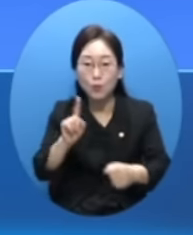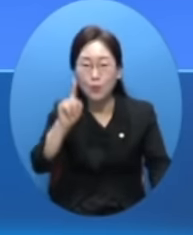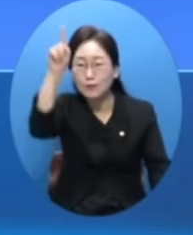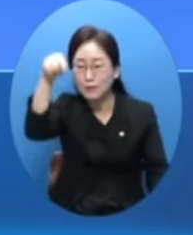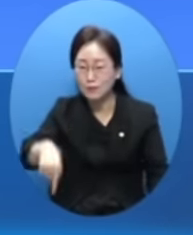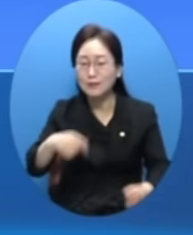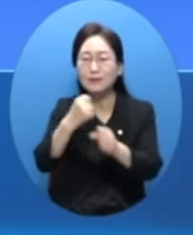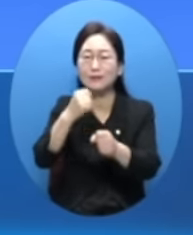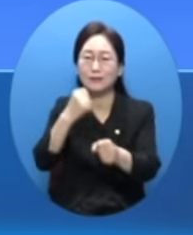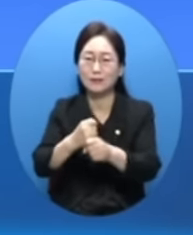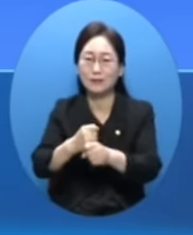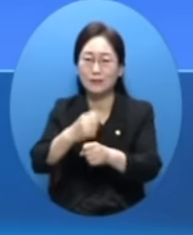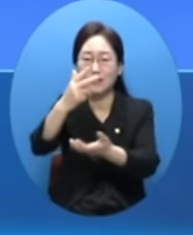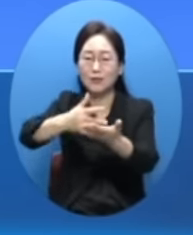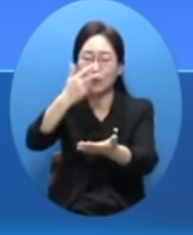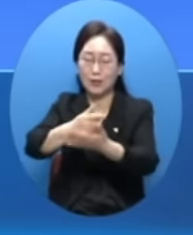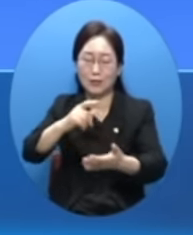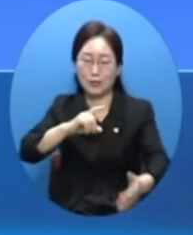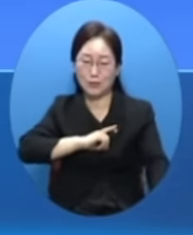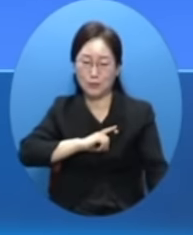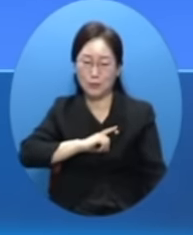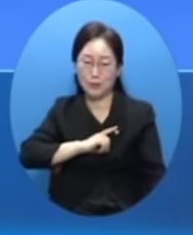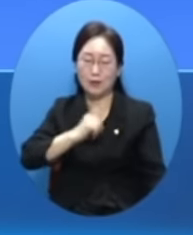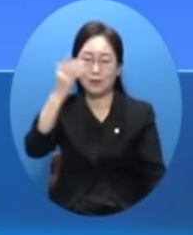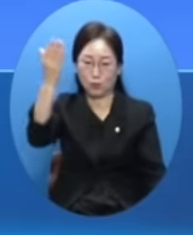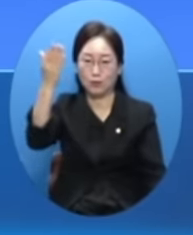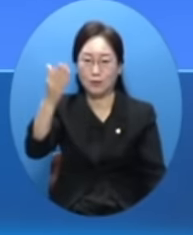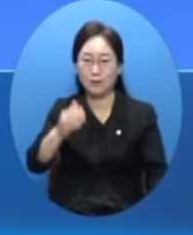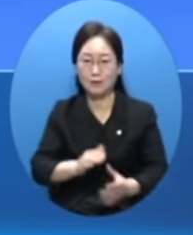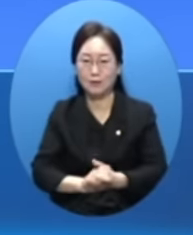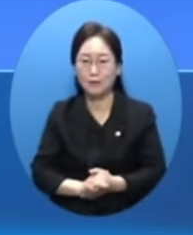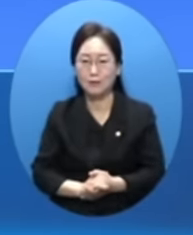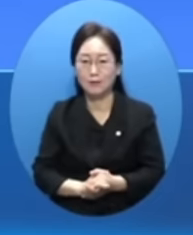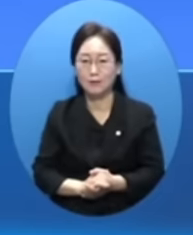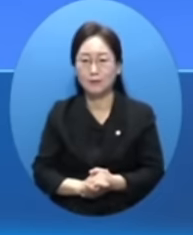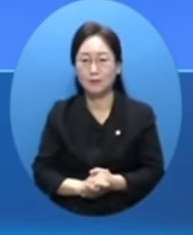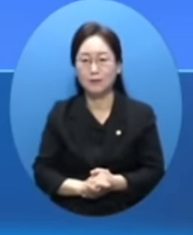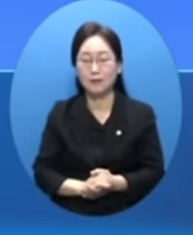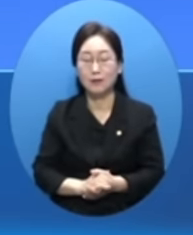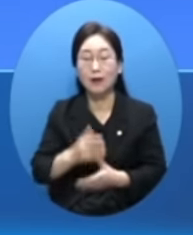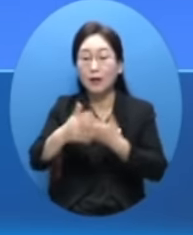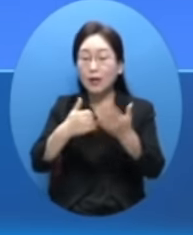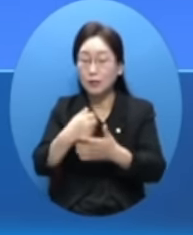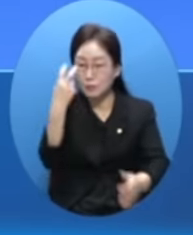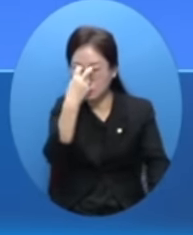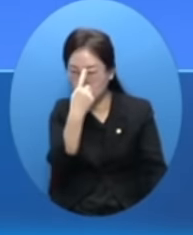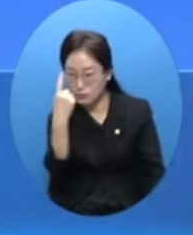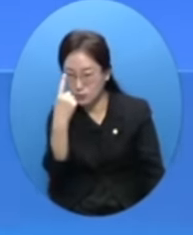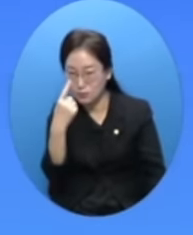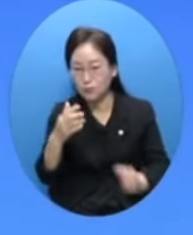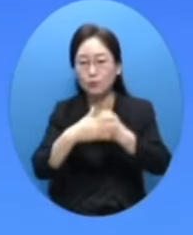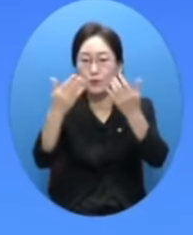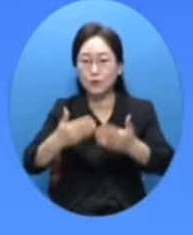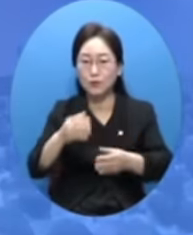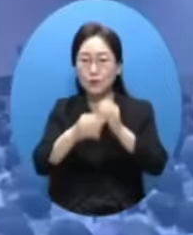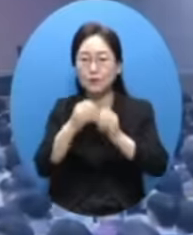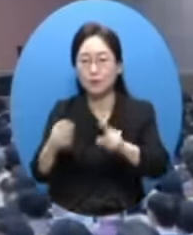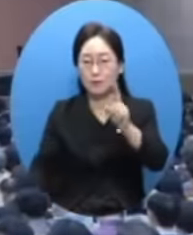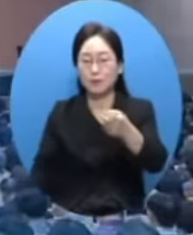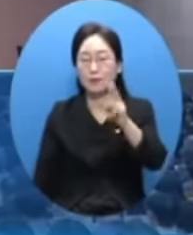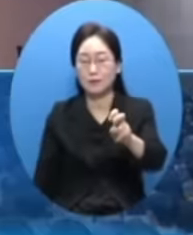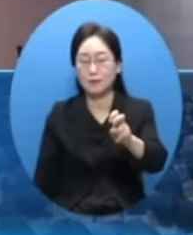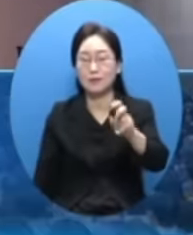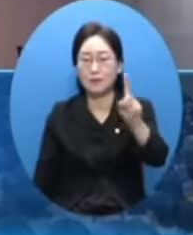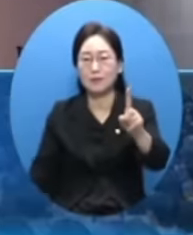천지를 지으신 야훼 이름에 있도다. 하나님은 우리를 지키시고 돌보십니다. 시편 121편